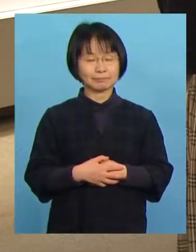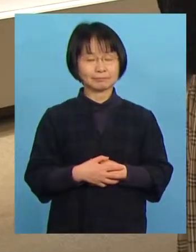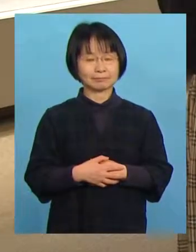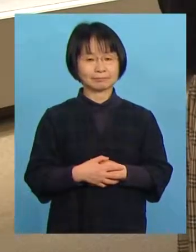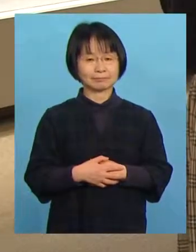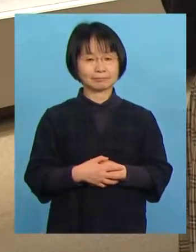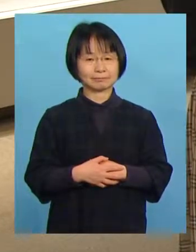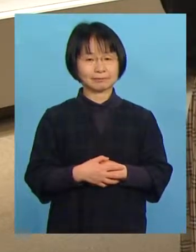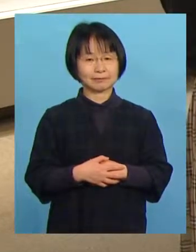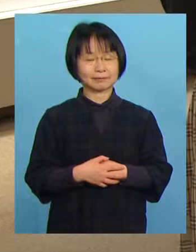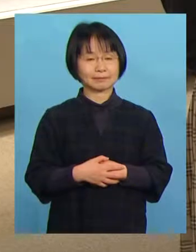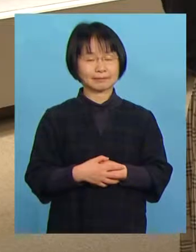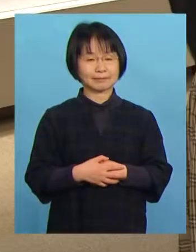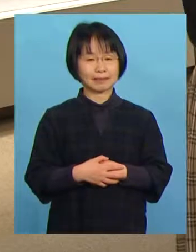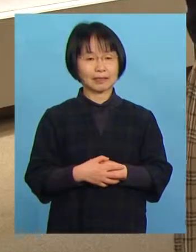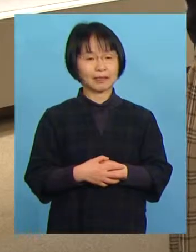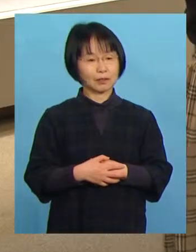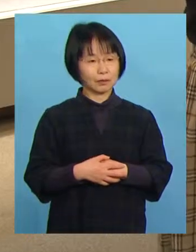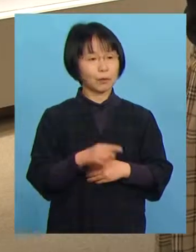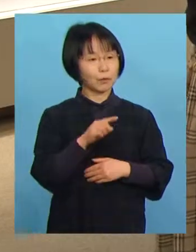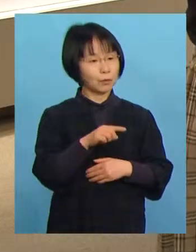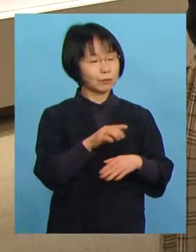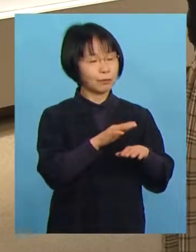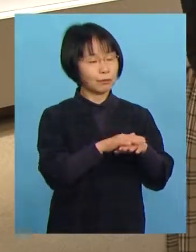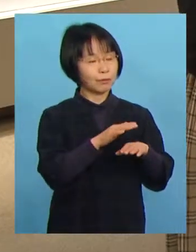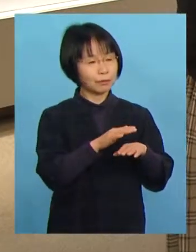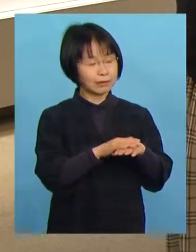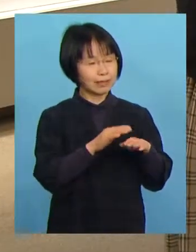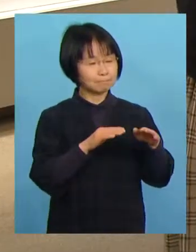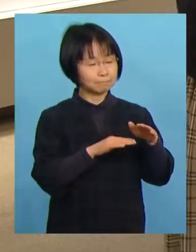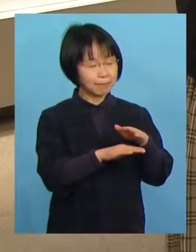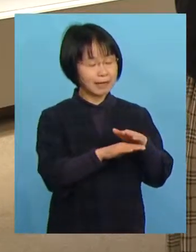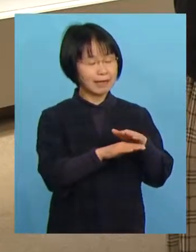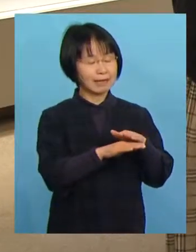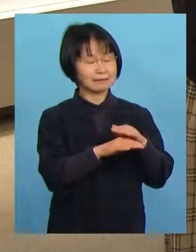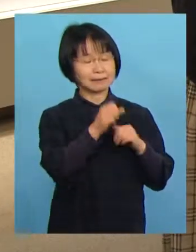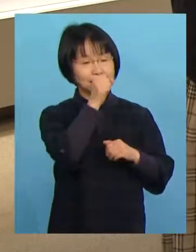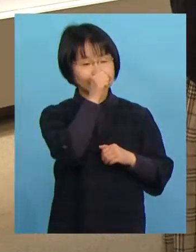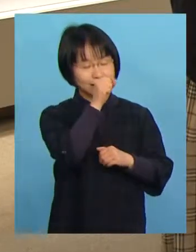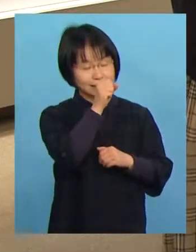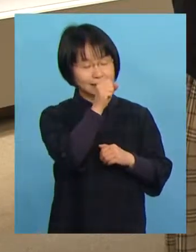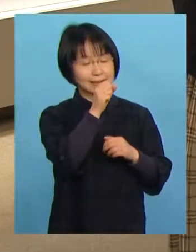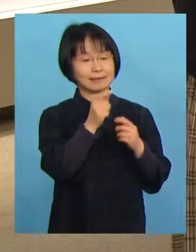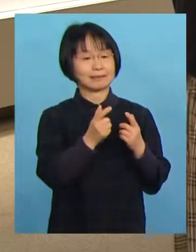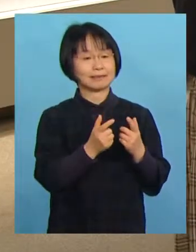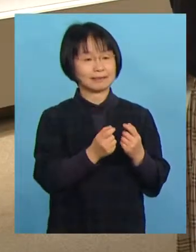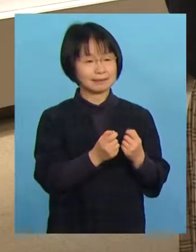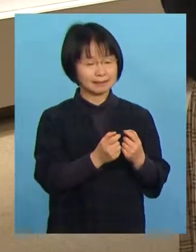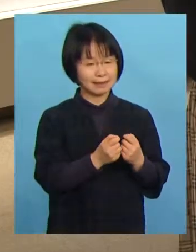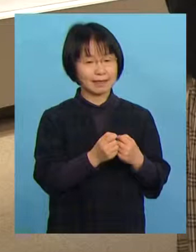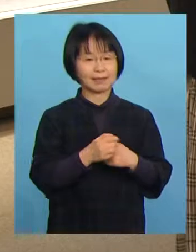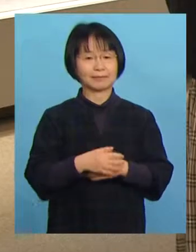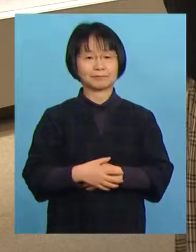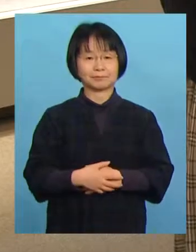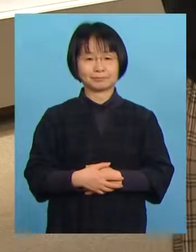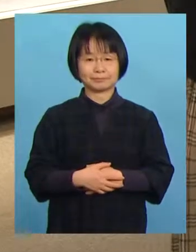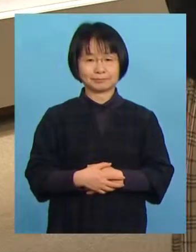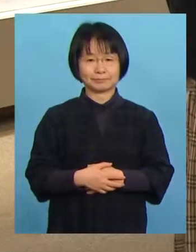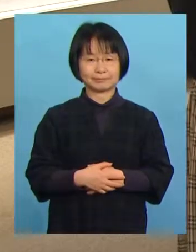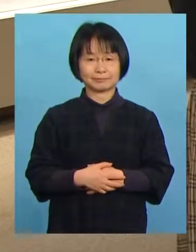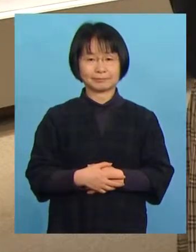くなったという方もたくさんいらっしゃいますがこのような形で残せると本当にいいですよね。 ね